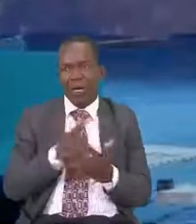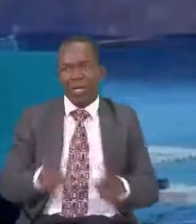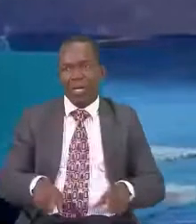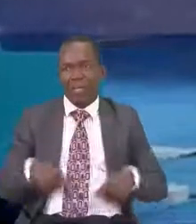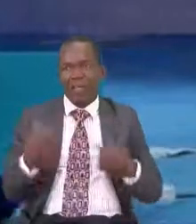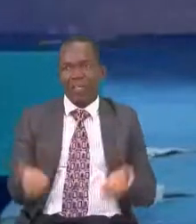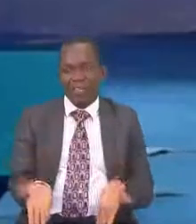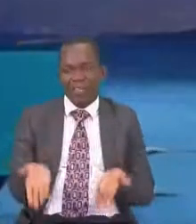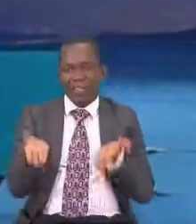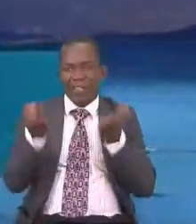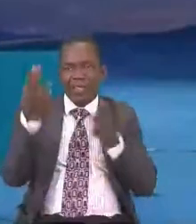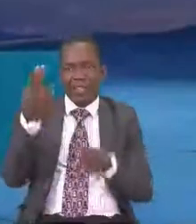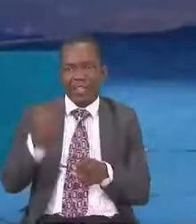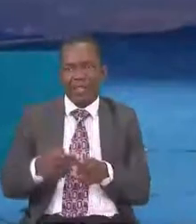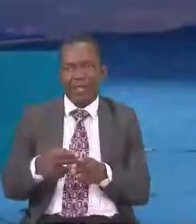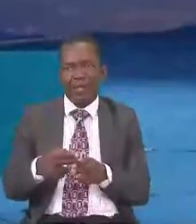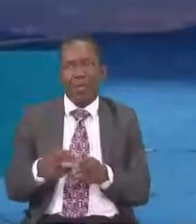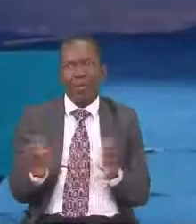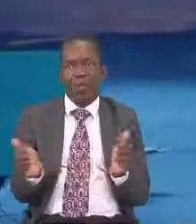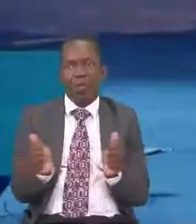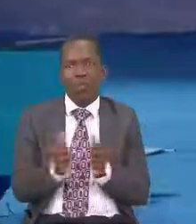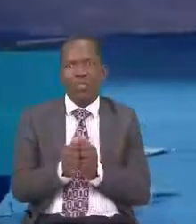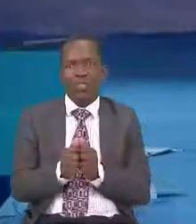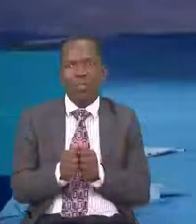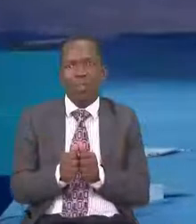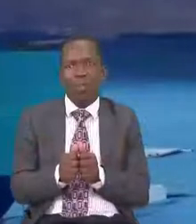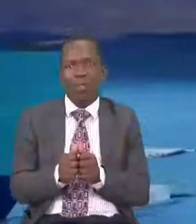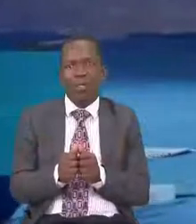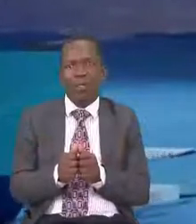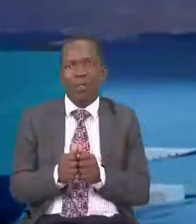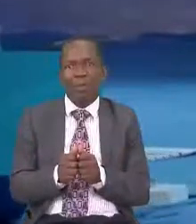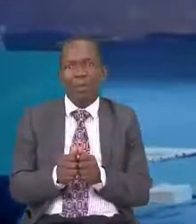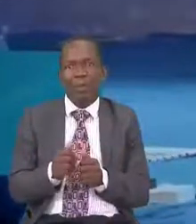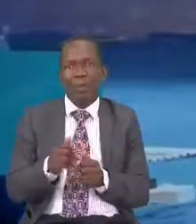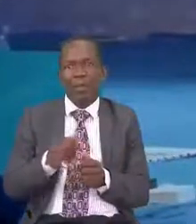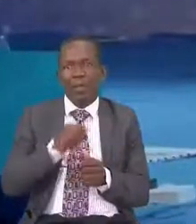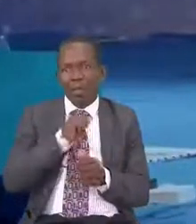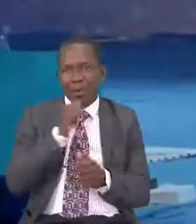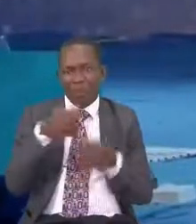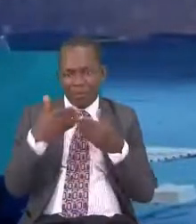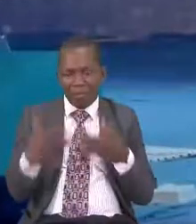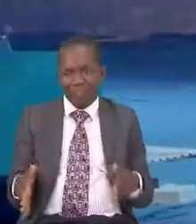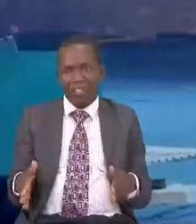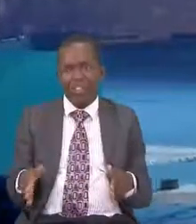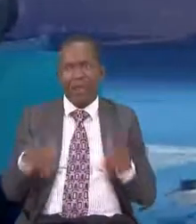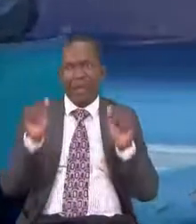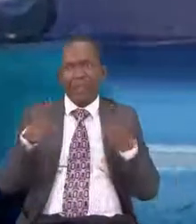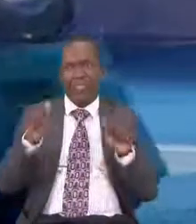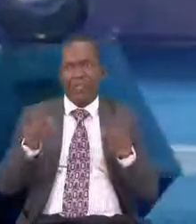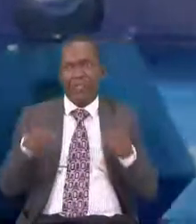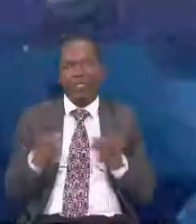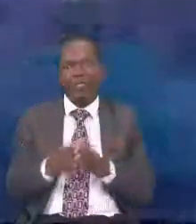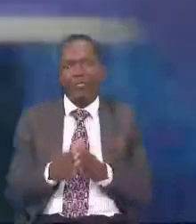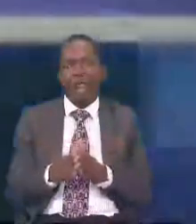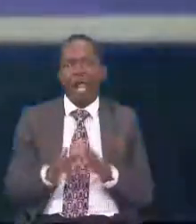nom exalté qui a la puissance de faire des possibilités inépuisables.